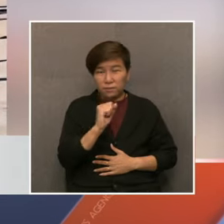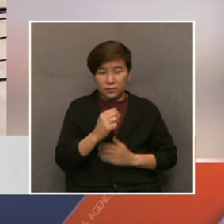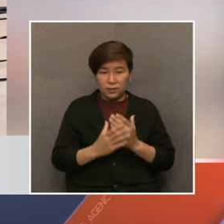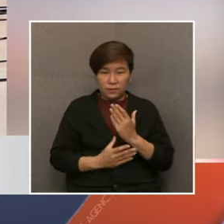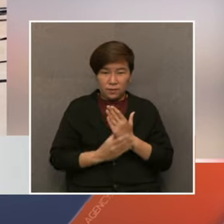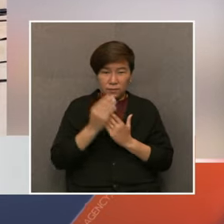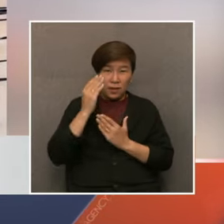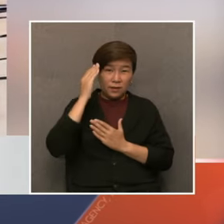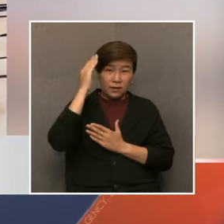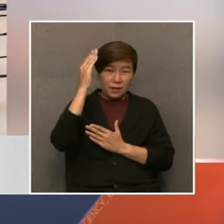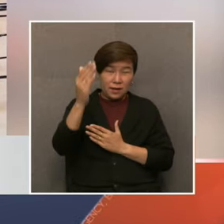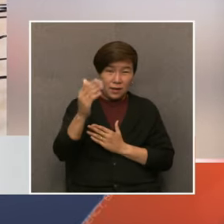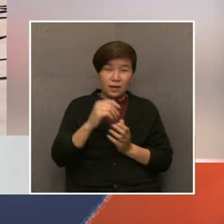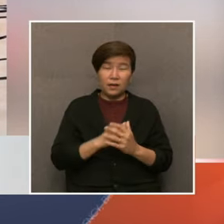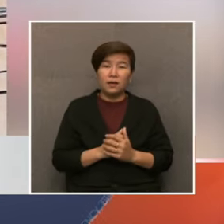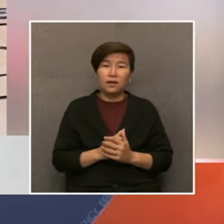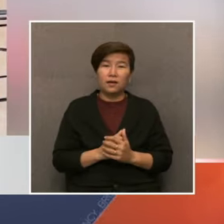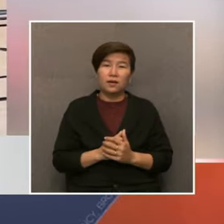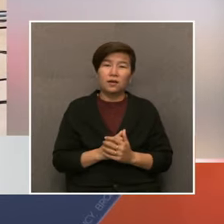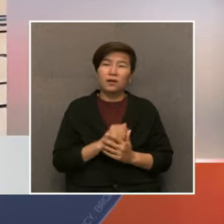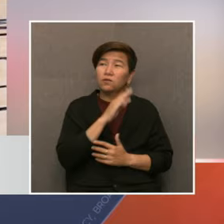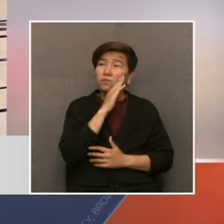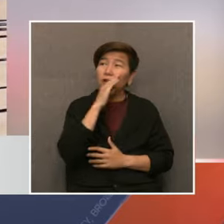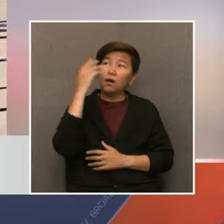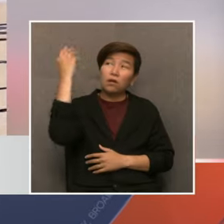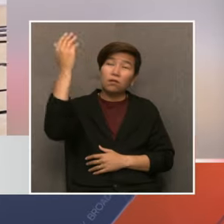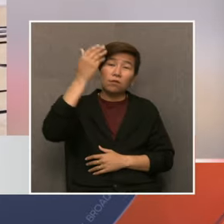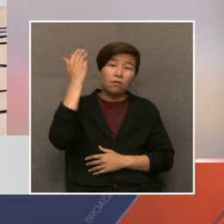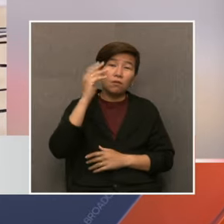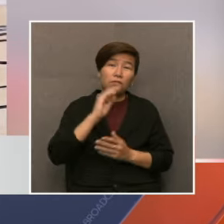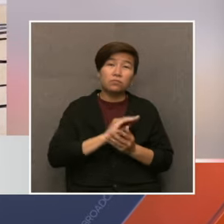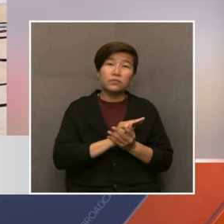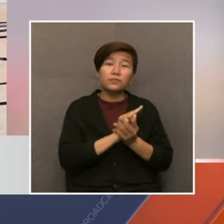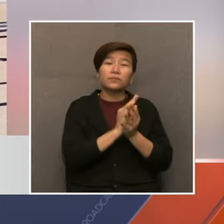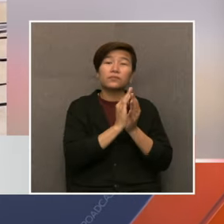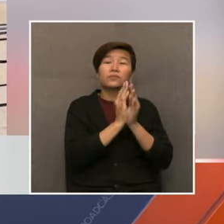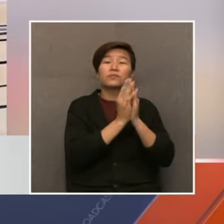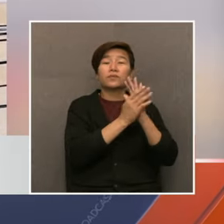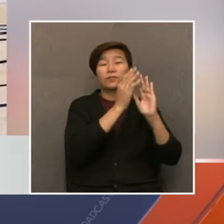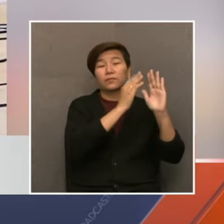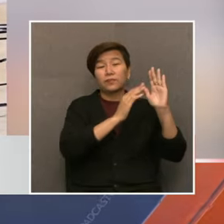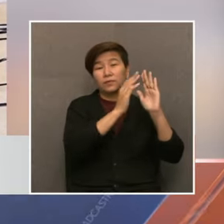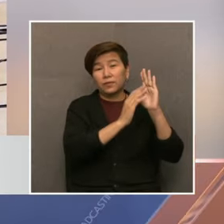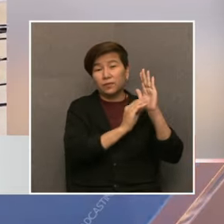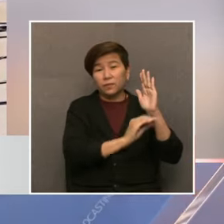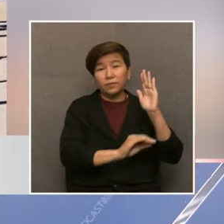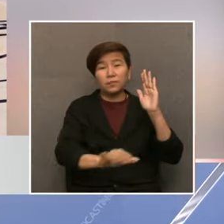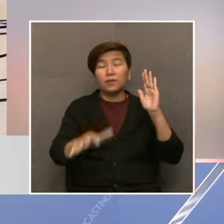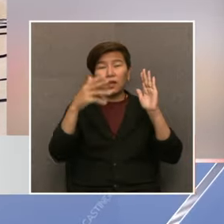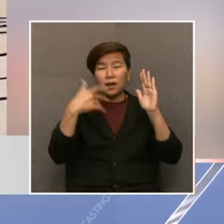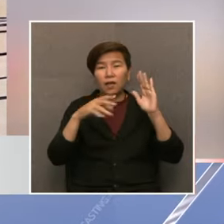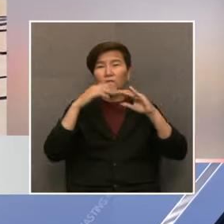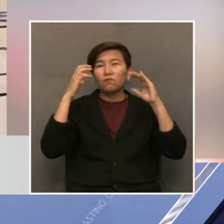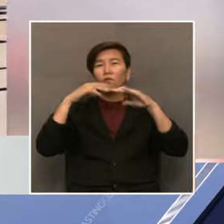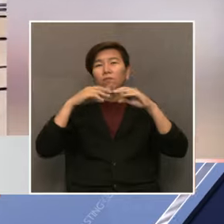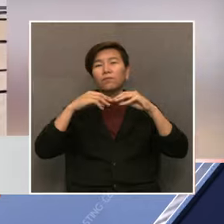าห์หน้าเนี่ยถ้าเกิดว่าผ่านในเรื่องของมรสุมล่องมรสุมเนี่ยเขาเลื่อนลงมาแล้วสถานการณ์ฝนเนี่ยจะเริ่มซาไปแล้วแล้วก็ในบ